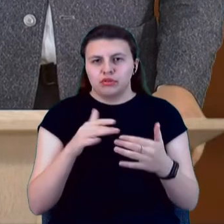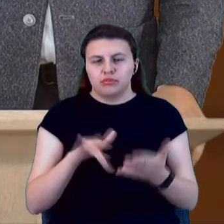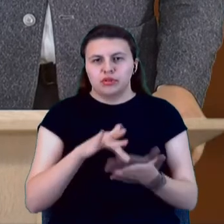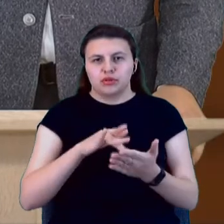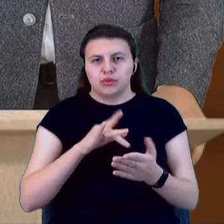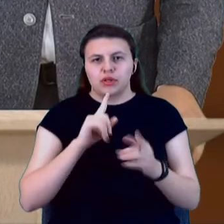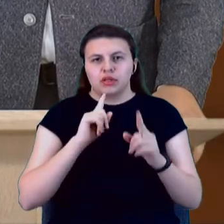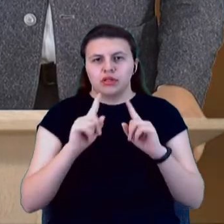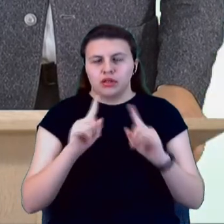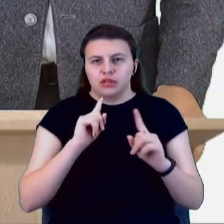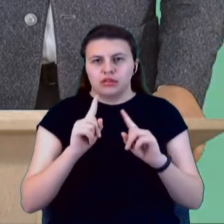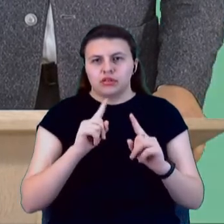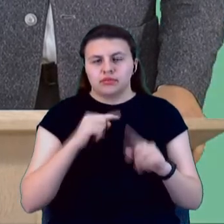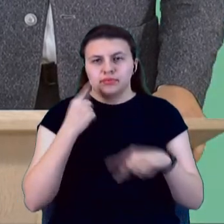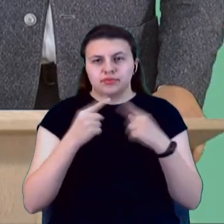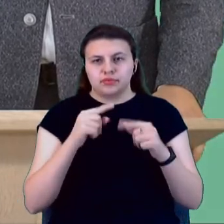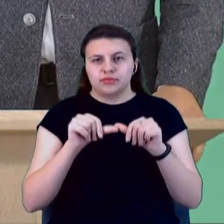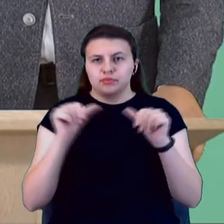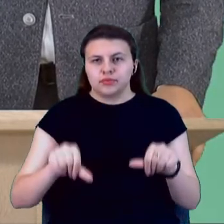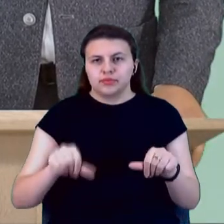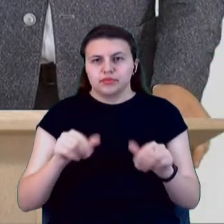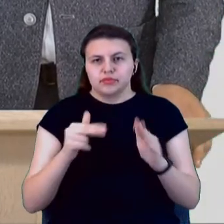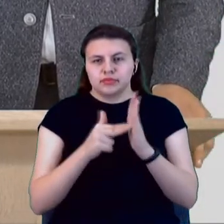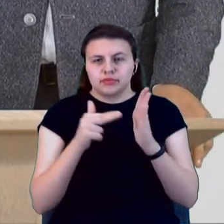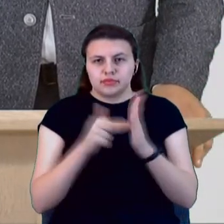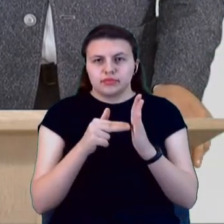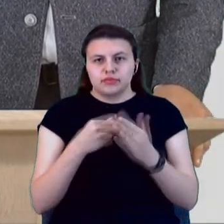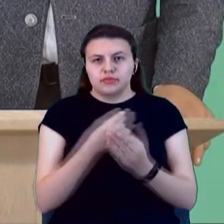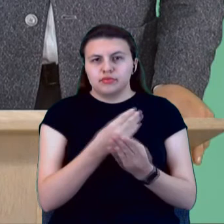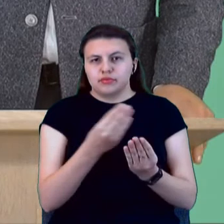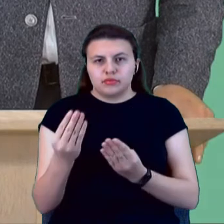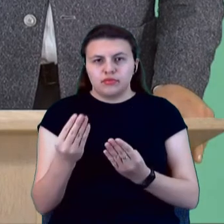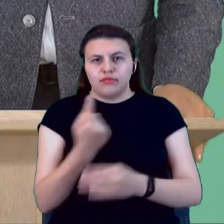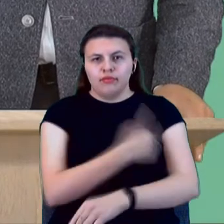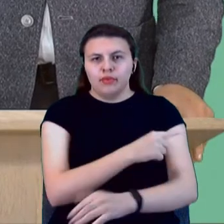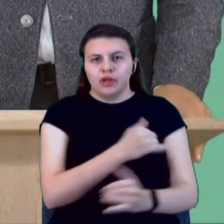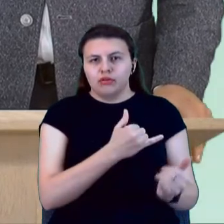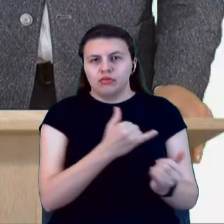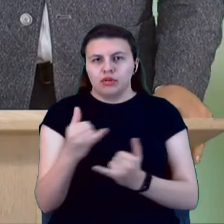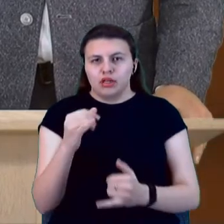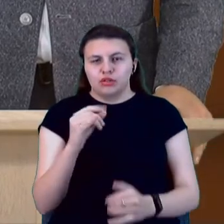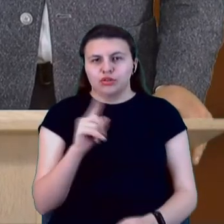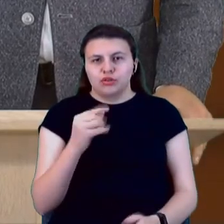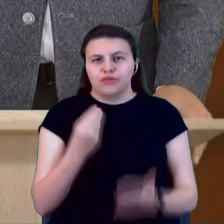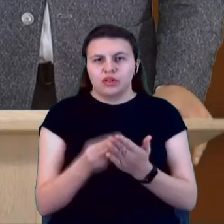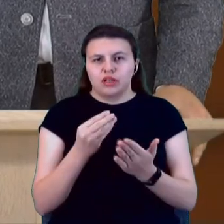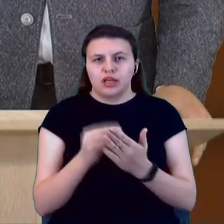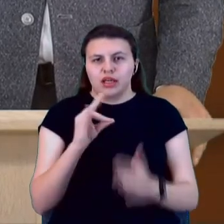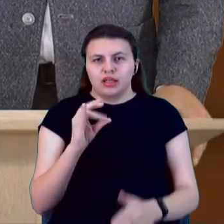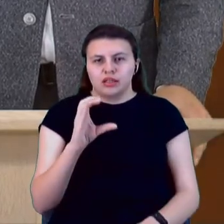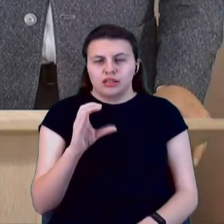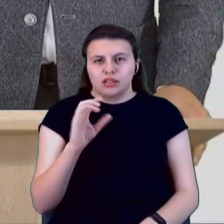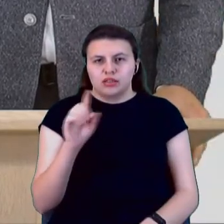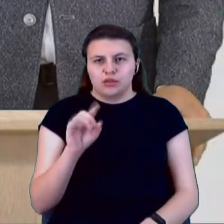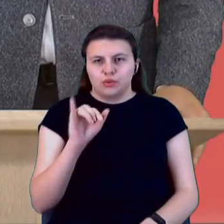прозвучало формування тарифів на надання медичних послуг, що фінансуються НСЗУ. І, як зазначають у відомстві, Максим